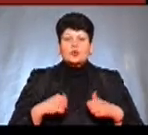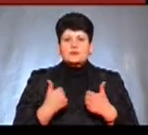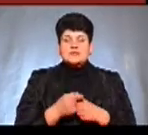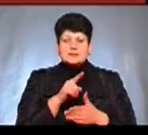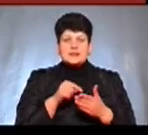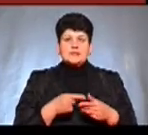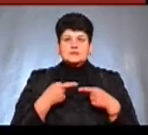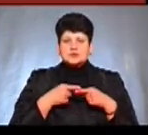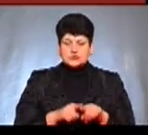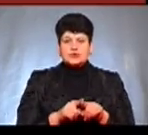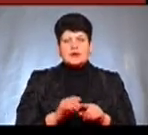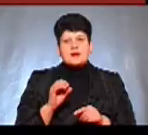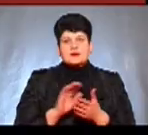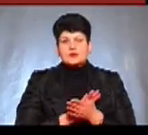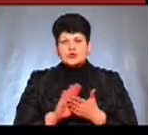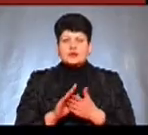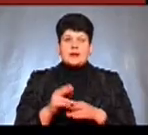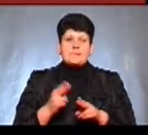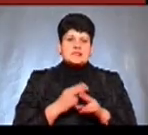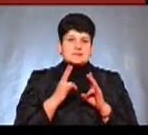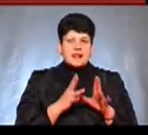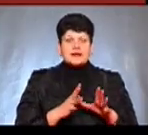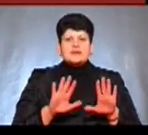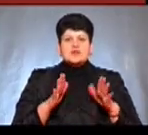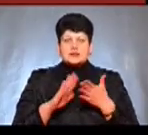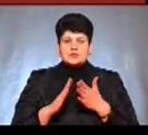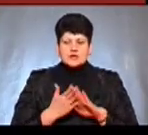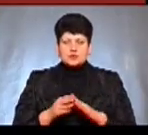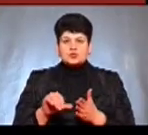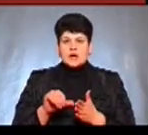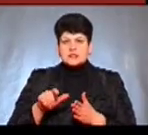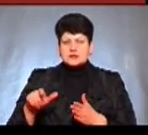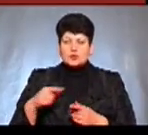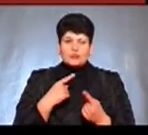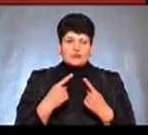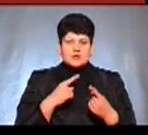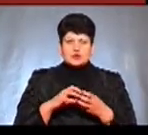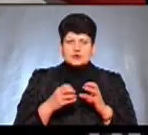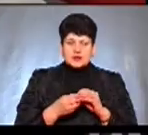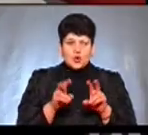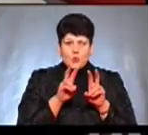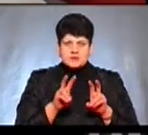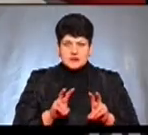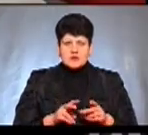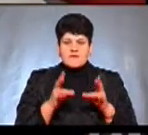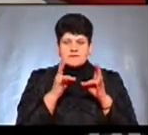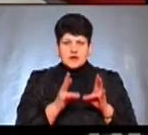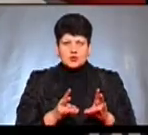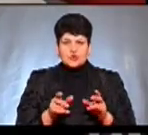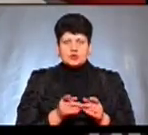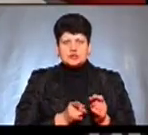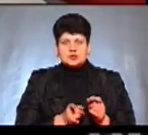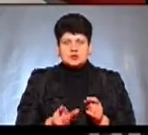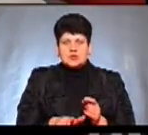питань техногенно-екологічної безпеки та надзвичайних ситуацій. Учасники обговорили результати обстеження аварійного шляхопроводу на об'їзній